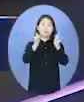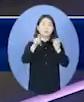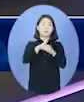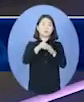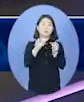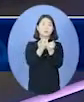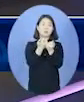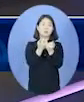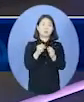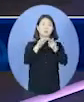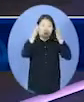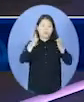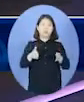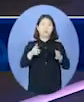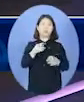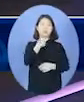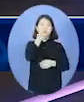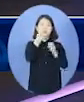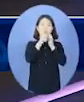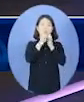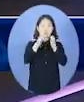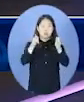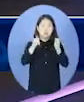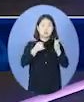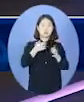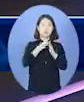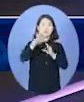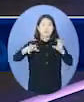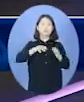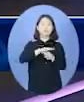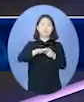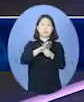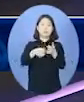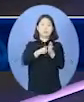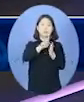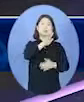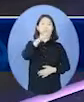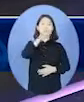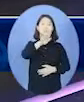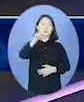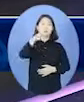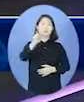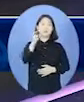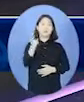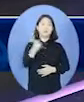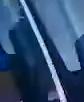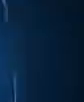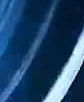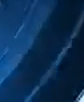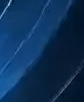천안시 시민문화여성회관 수강생 자치회가 이웃사랑 실천 알뜰 바자회를 열었습니다.